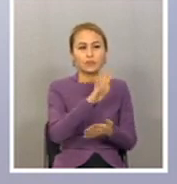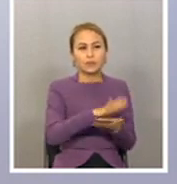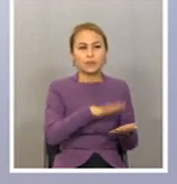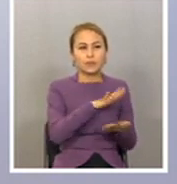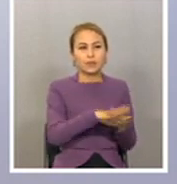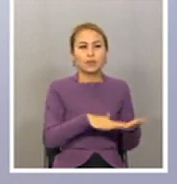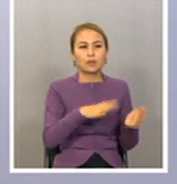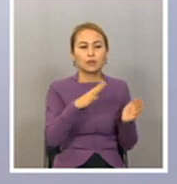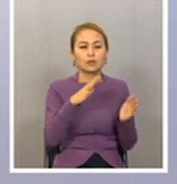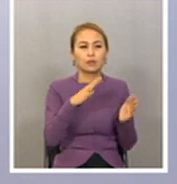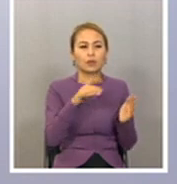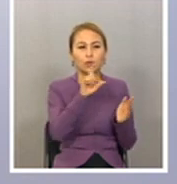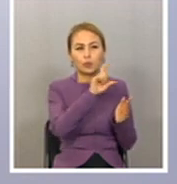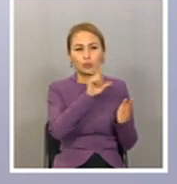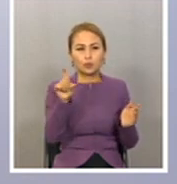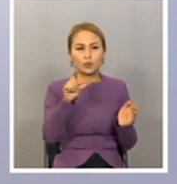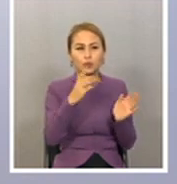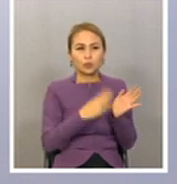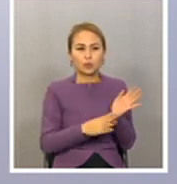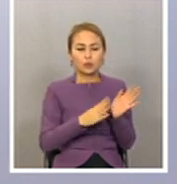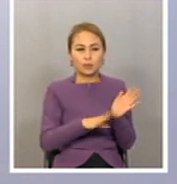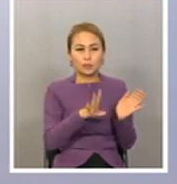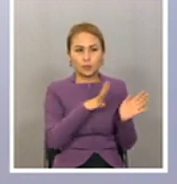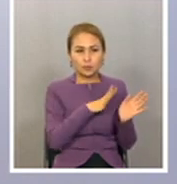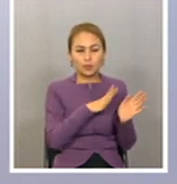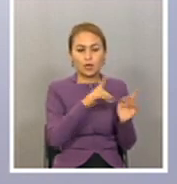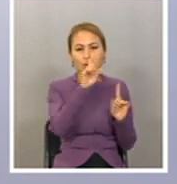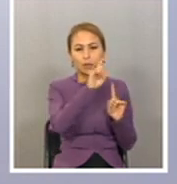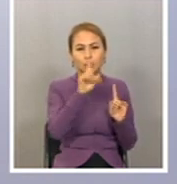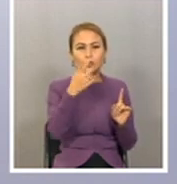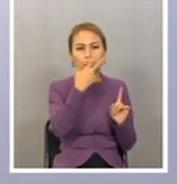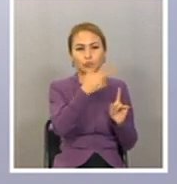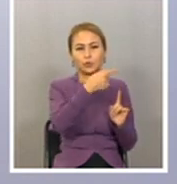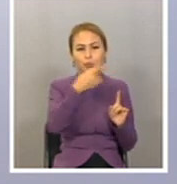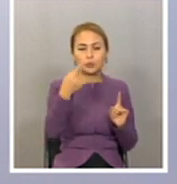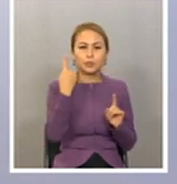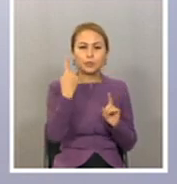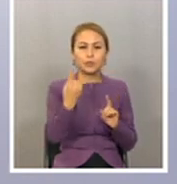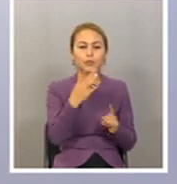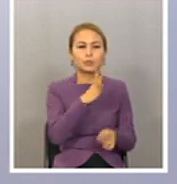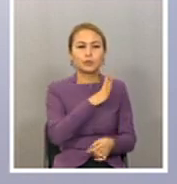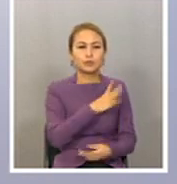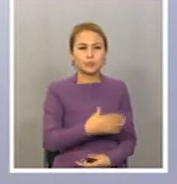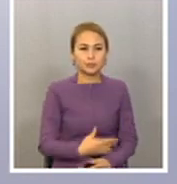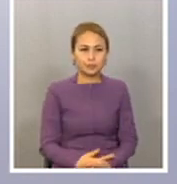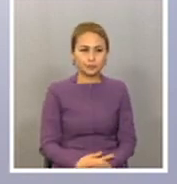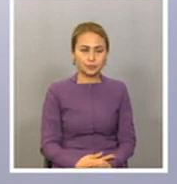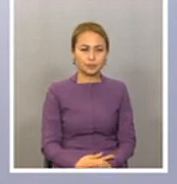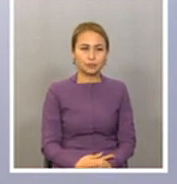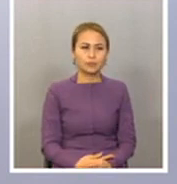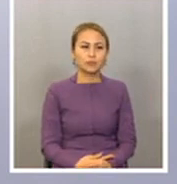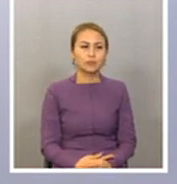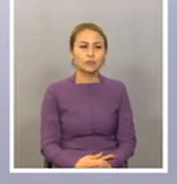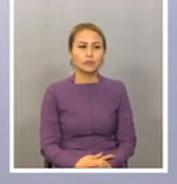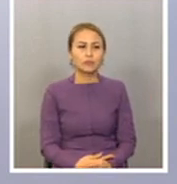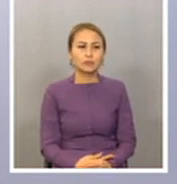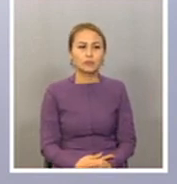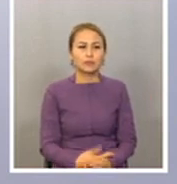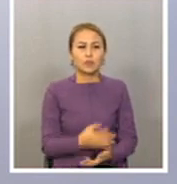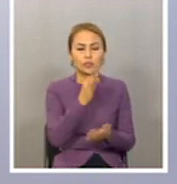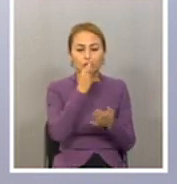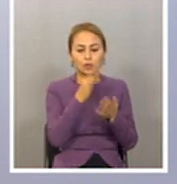Жалғастырайық. Ортақ бөлімі неге 90 болды? Алымында 3 пен 1-дің айырмасы. Жақсы. Сонда